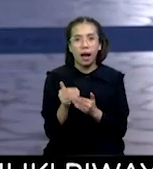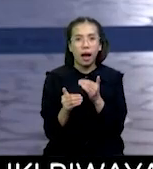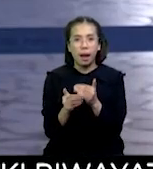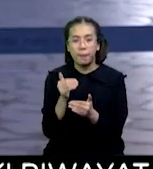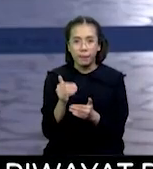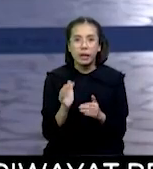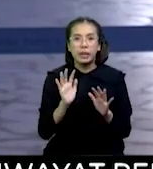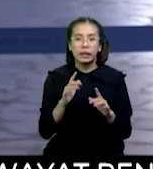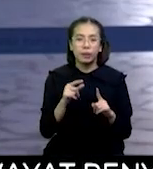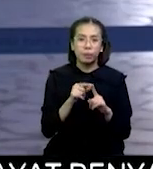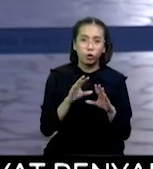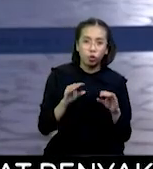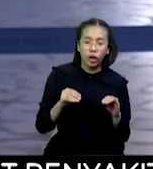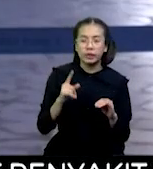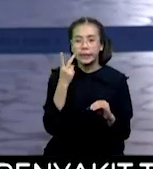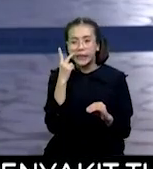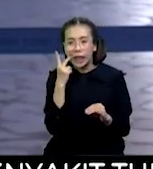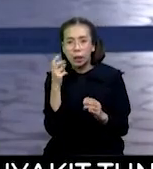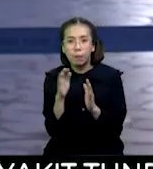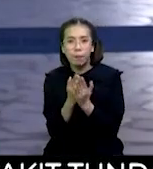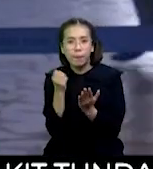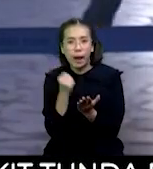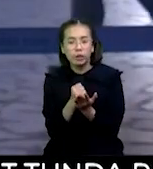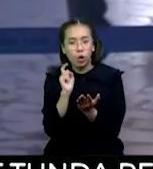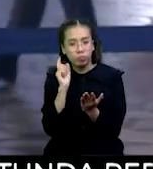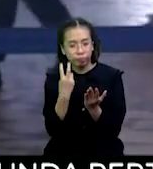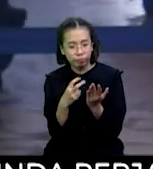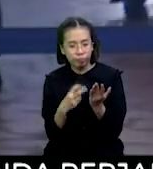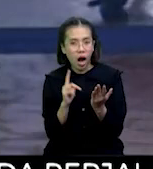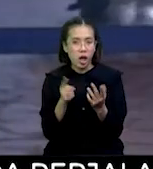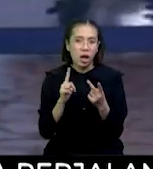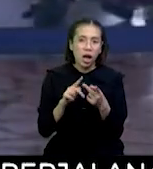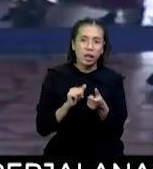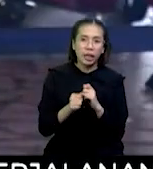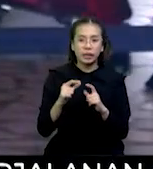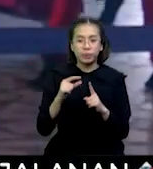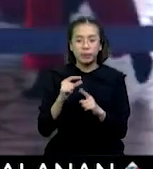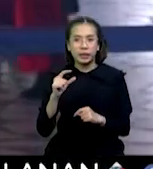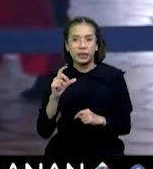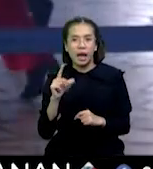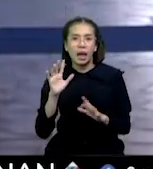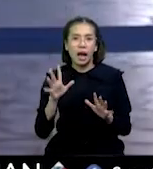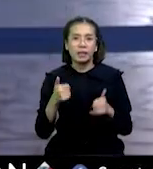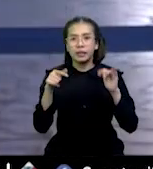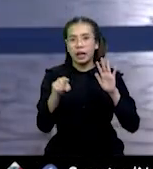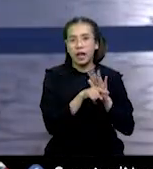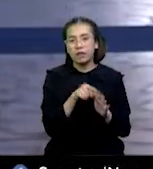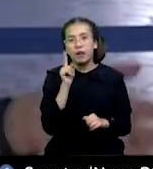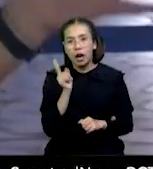akan mengecek paspor mereka dan juga mereka harus memiliki hasil tes PCR yang negatif. Barulah